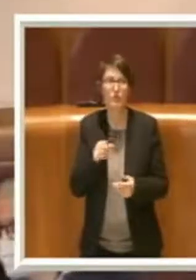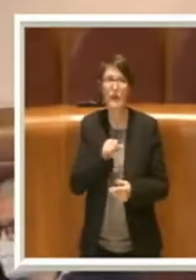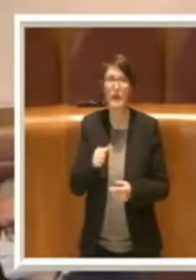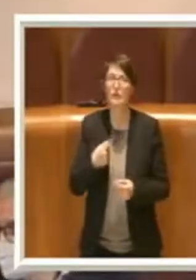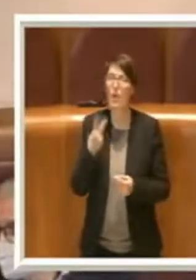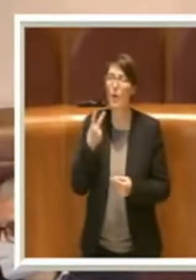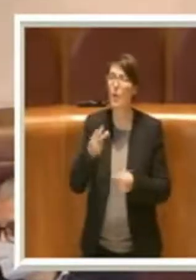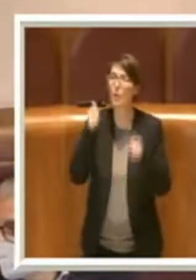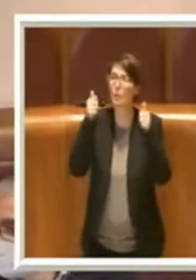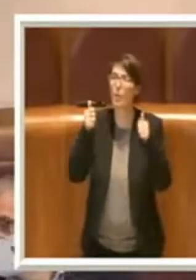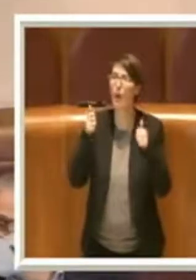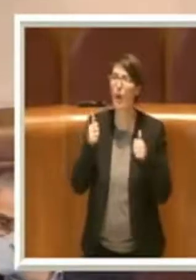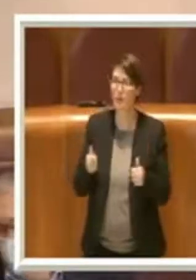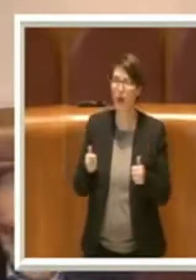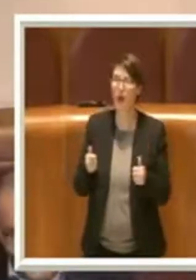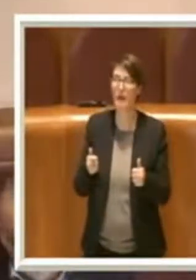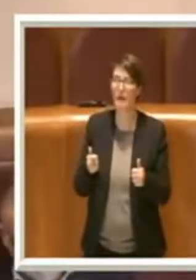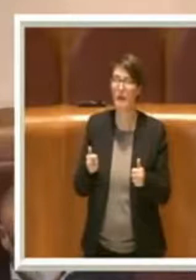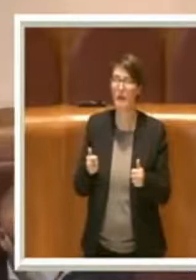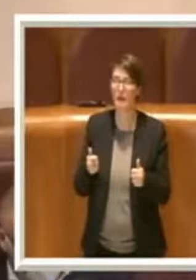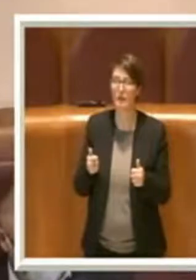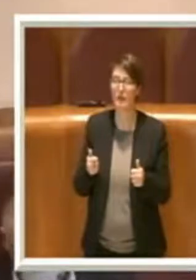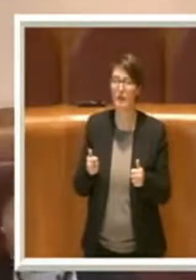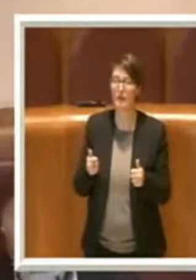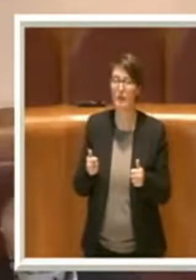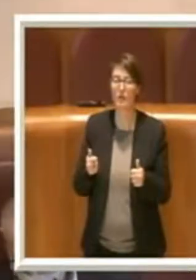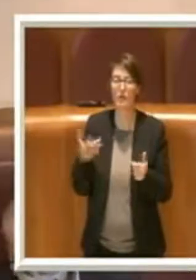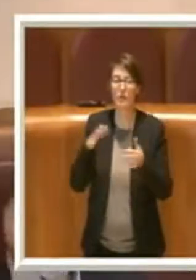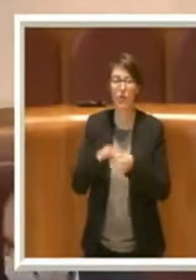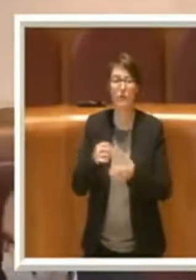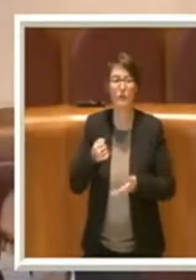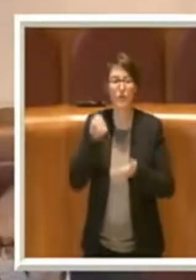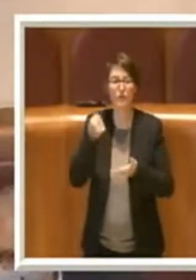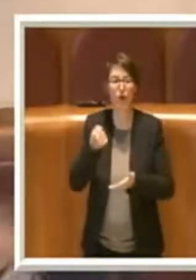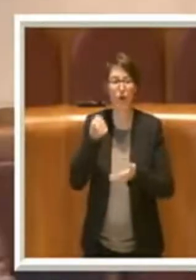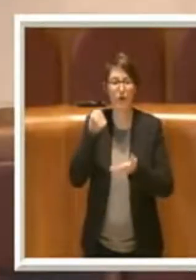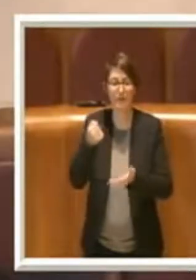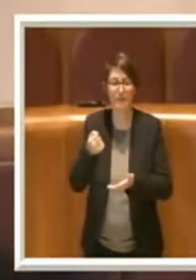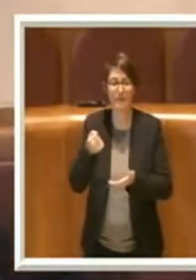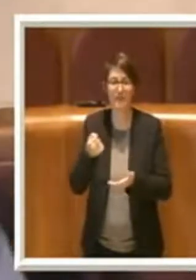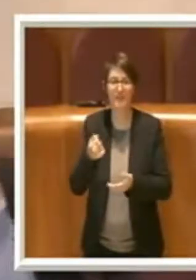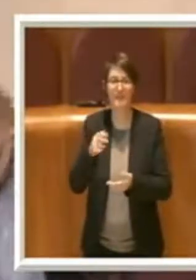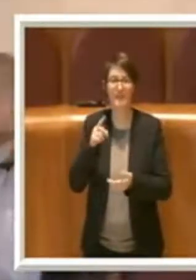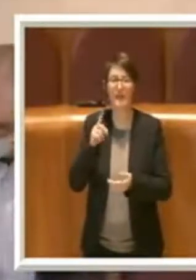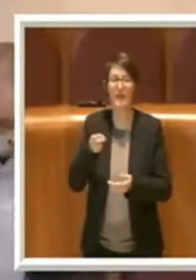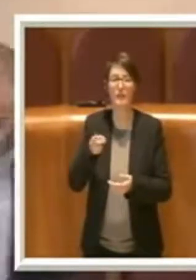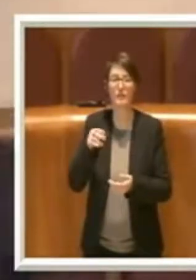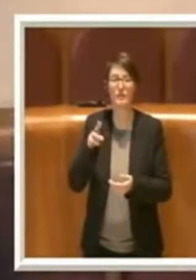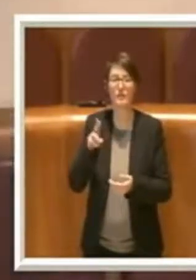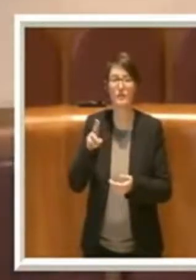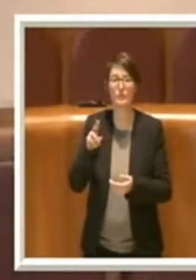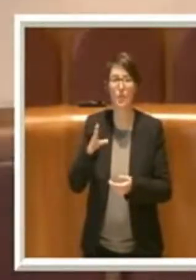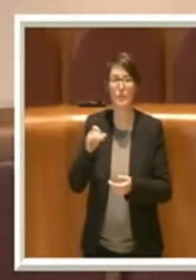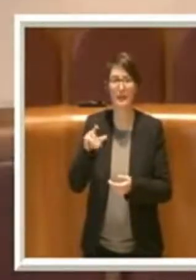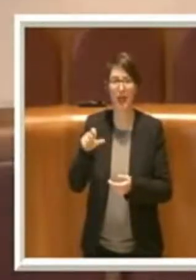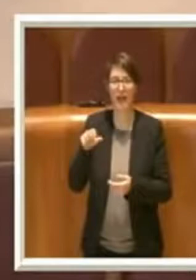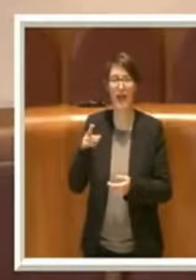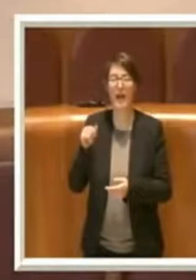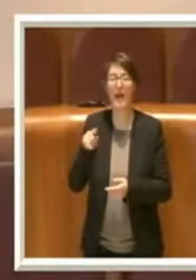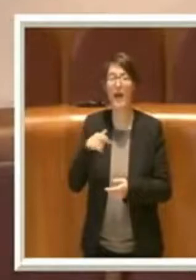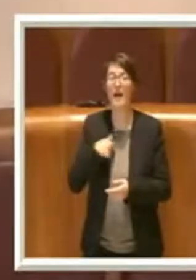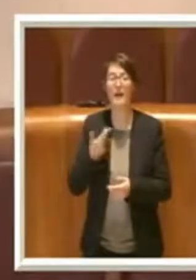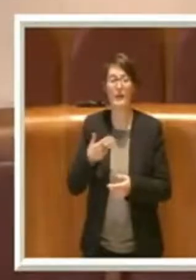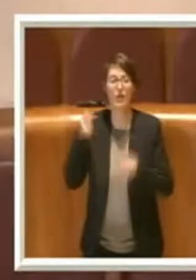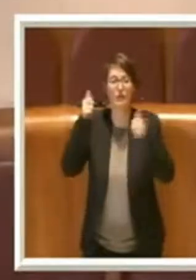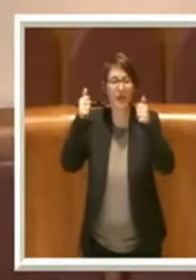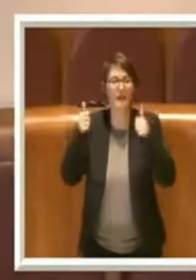appalto dei fondi giubilari, mi ricordo i famosi 9 milioni, il famoso appaltone di questi 9 milioni